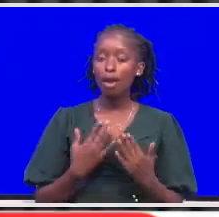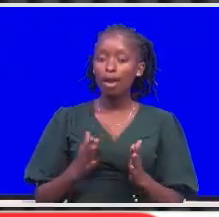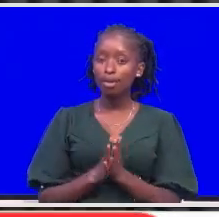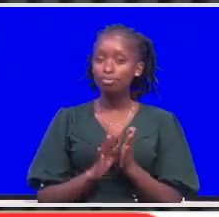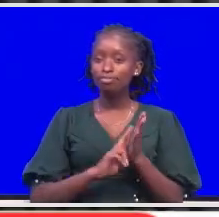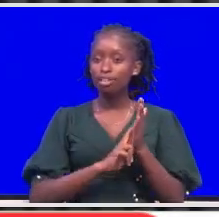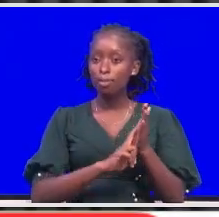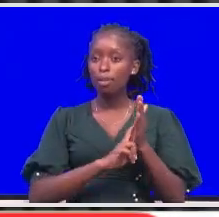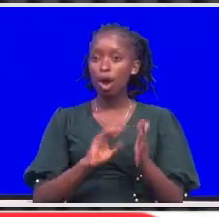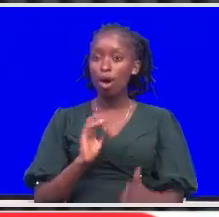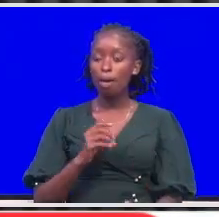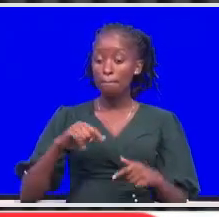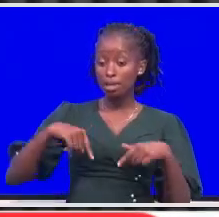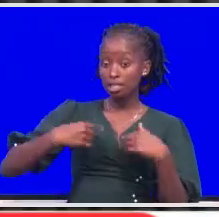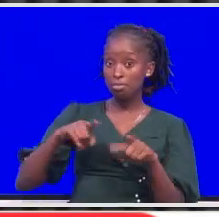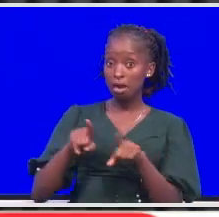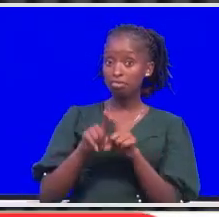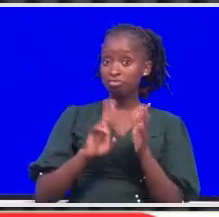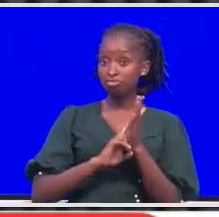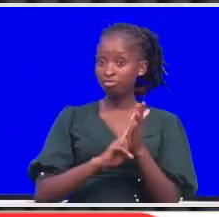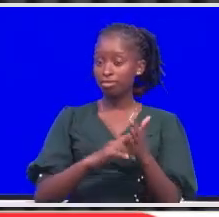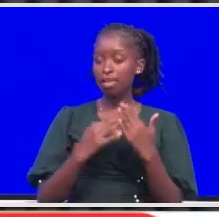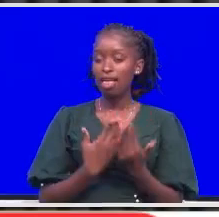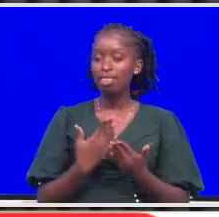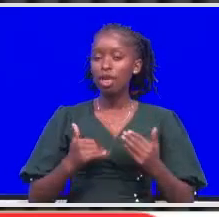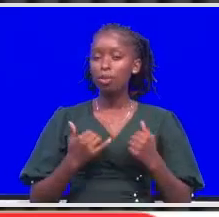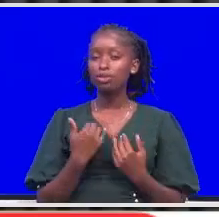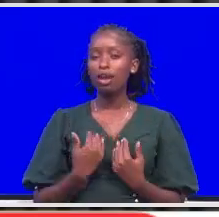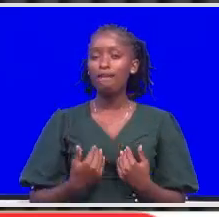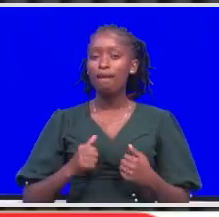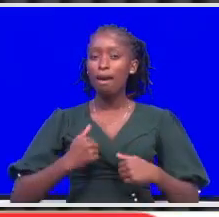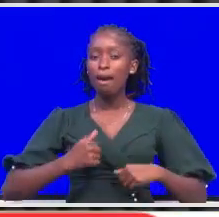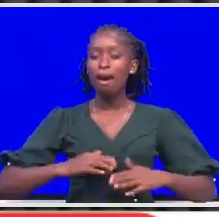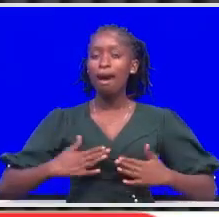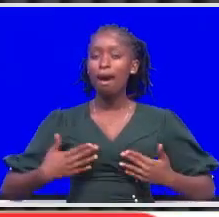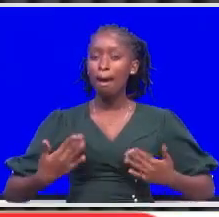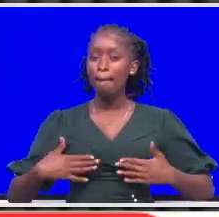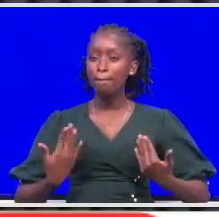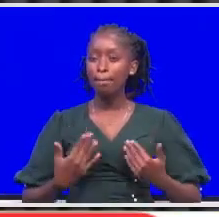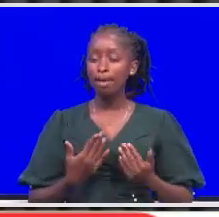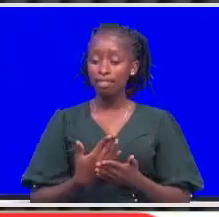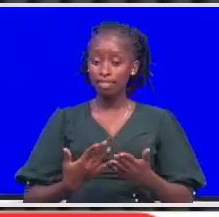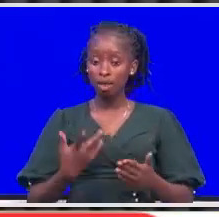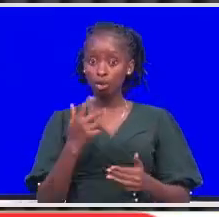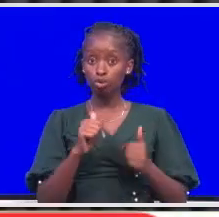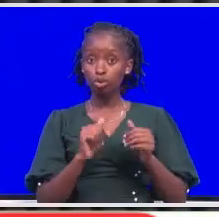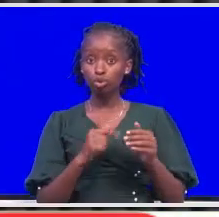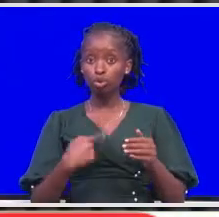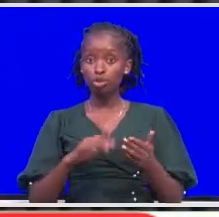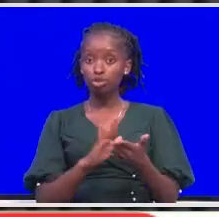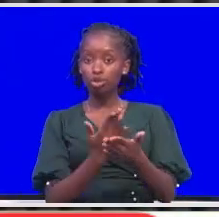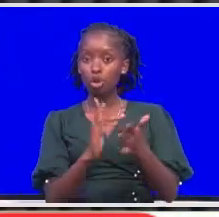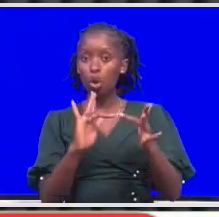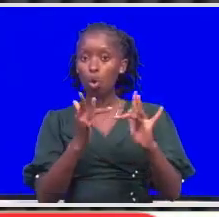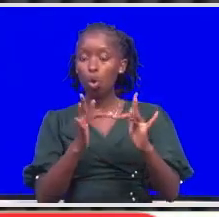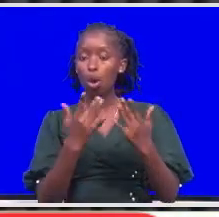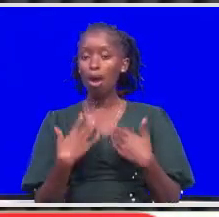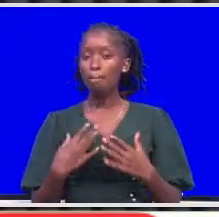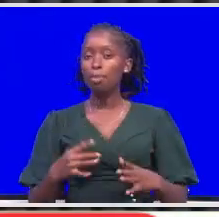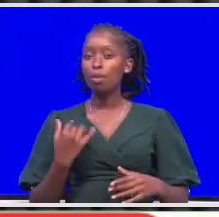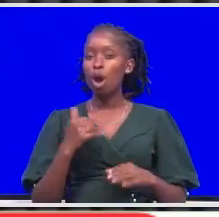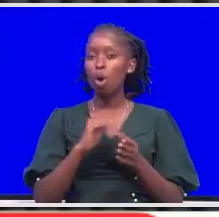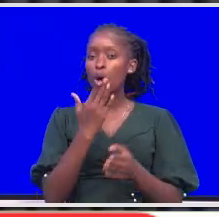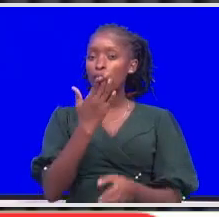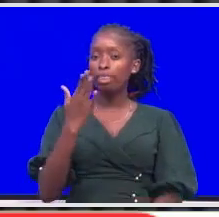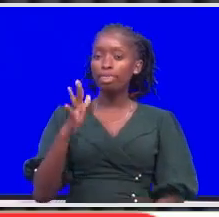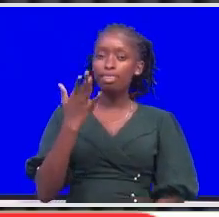haiba. Mimi kama mtangazaji, ni kitu ambacho kinanifurahisha kuona kwamba kazi ambayo tunaitekeleza hewani, kwamba kuna watu pia kule nje kwamba